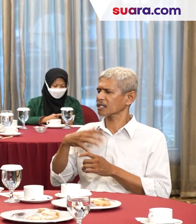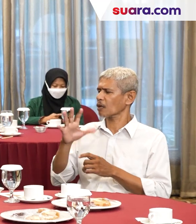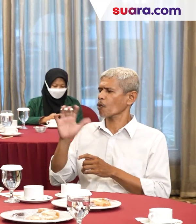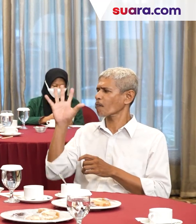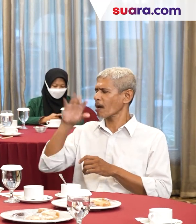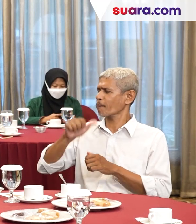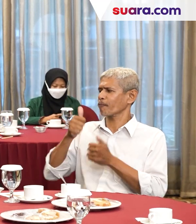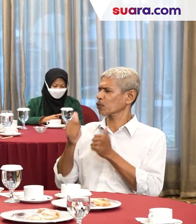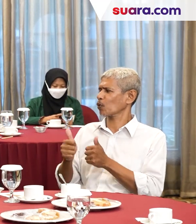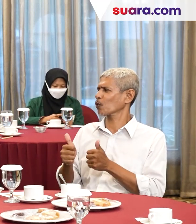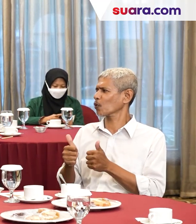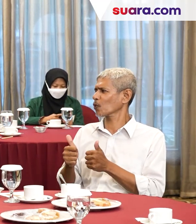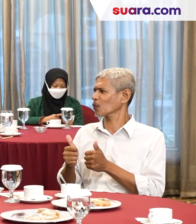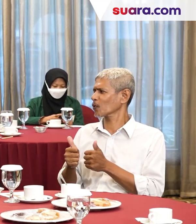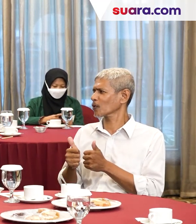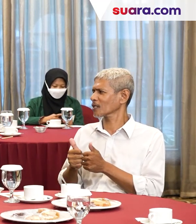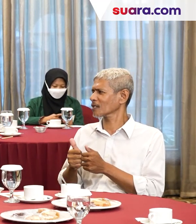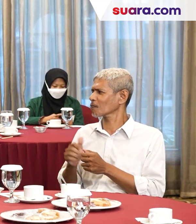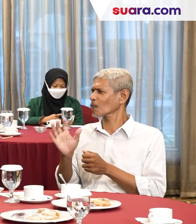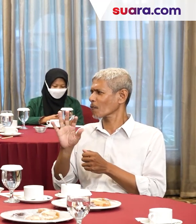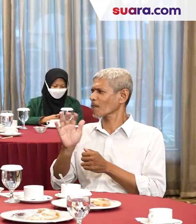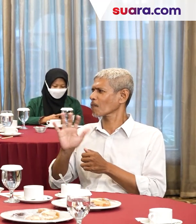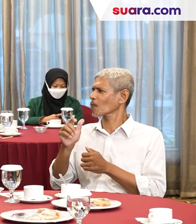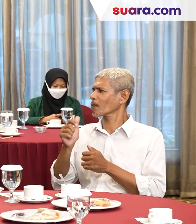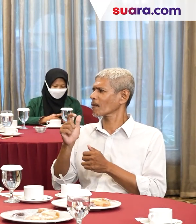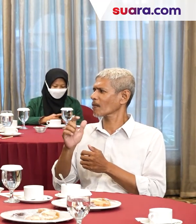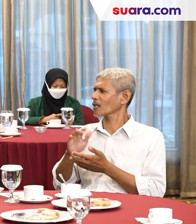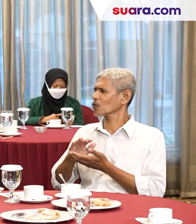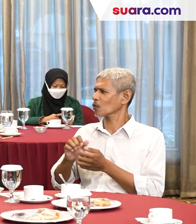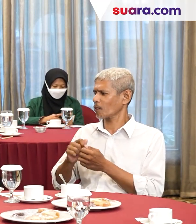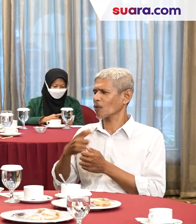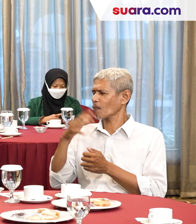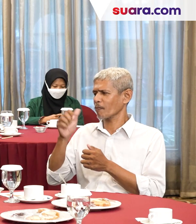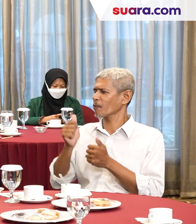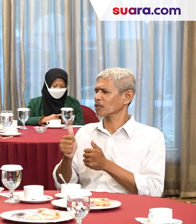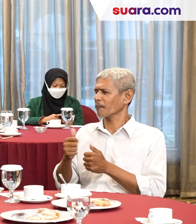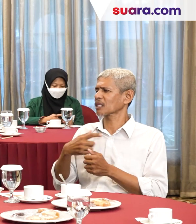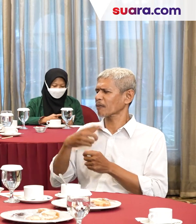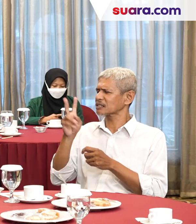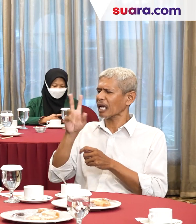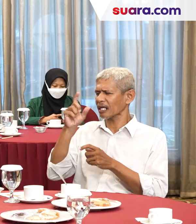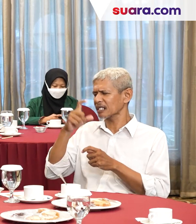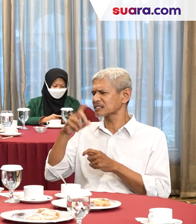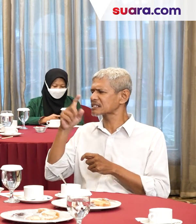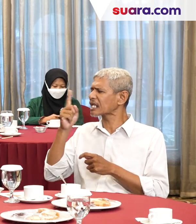hai oh belum terlalu banyak paham terkait permasalahan hukum